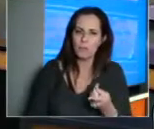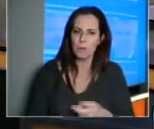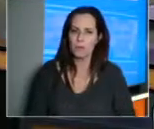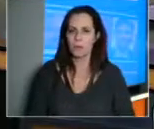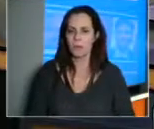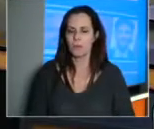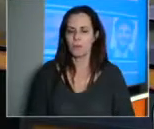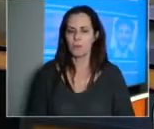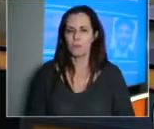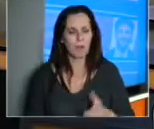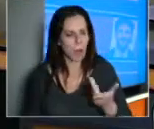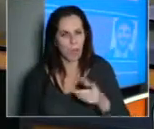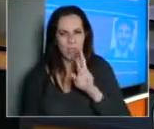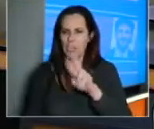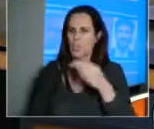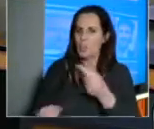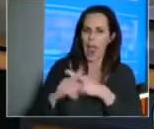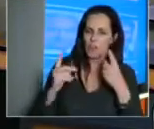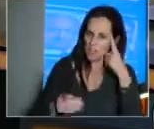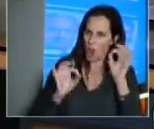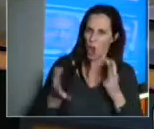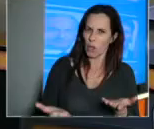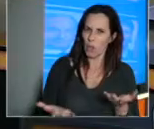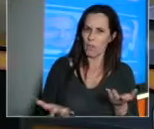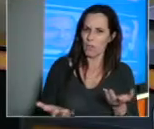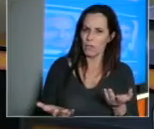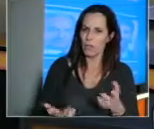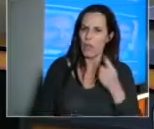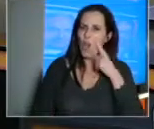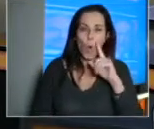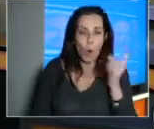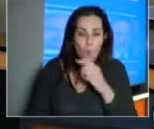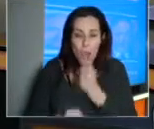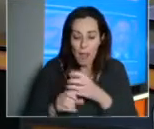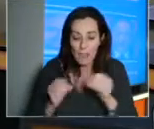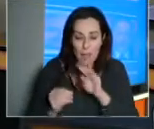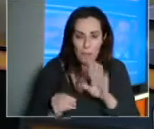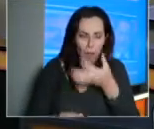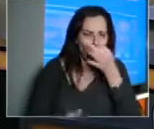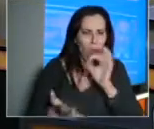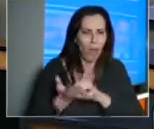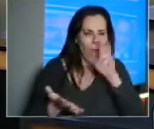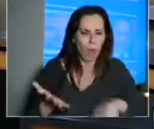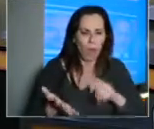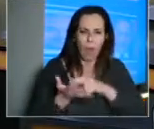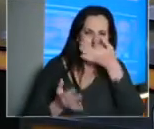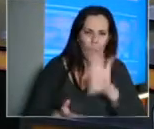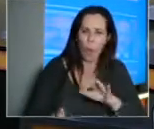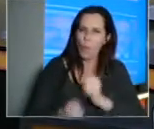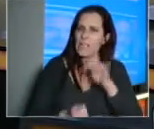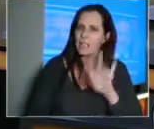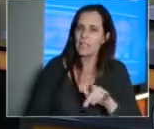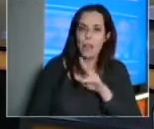בגדול מקום... לא, לא. יש פה משהו אחר, זה לא הגיוני. יש. ואז אנדל, תראה, כל מי שהלך עם ביבי, או פורש מהר מאוד, או רץ